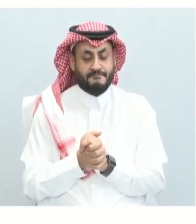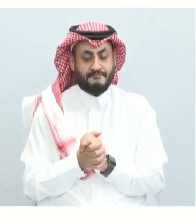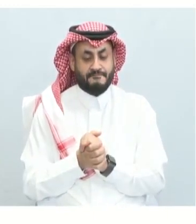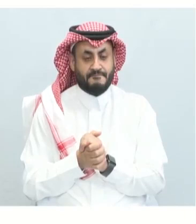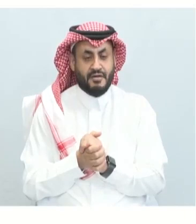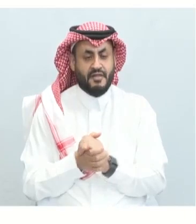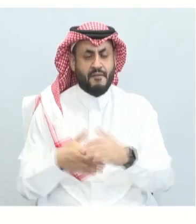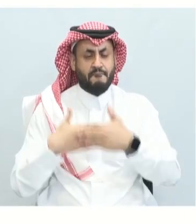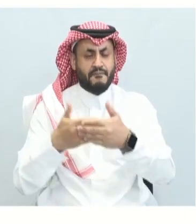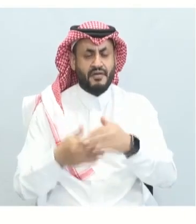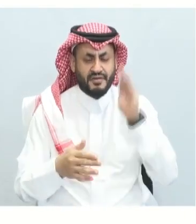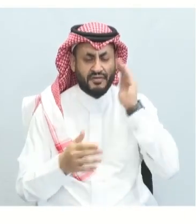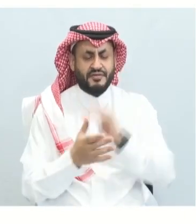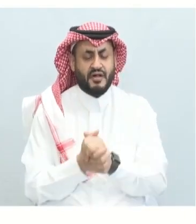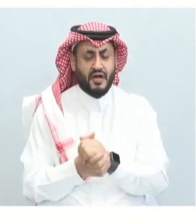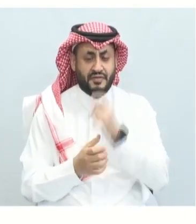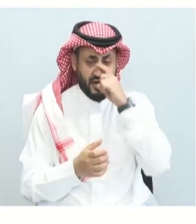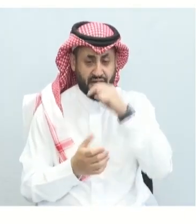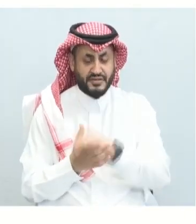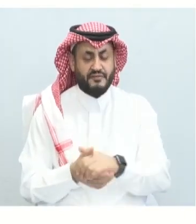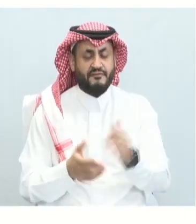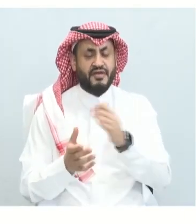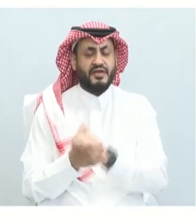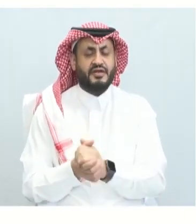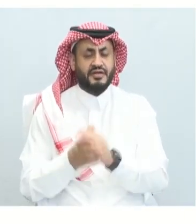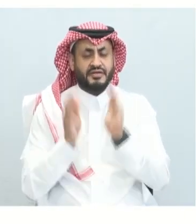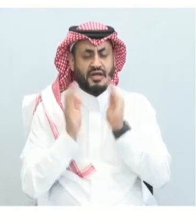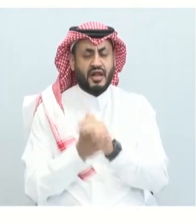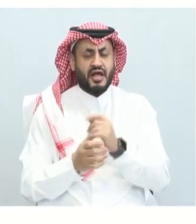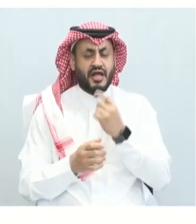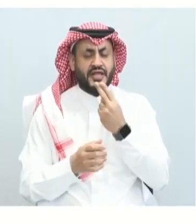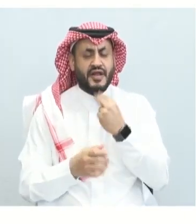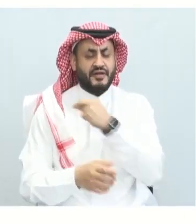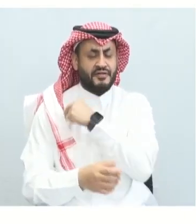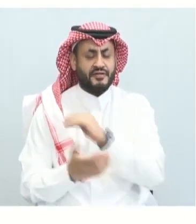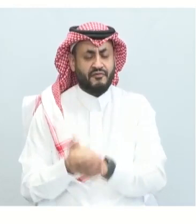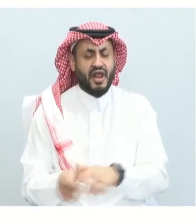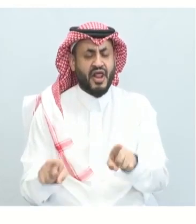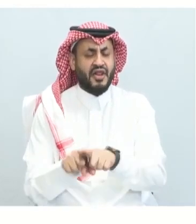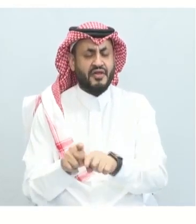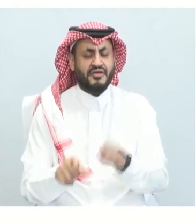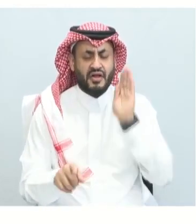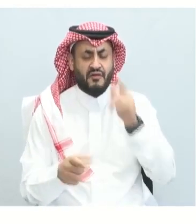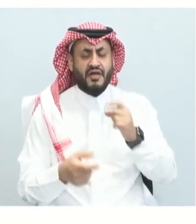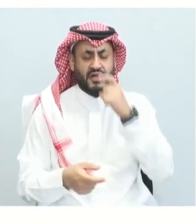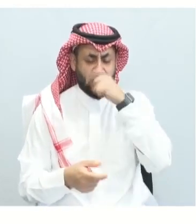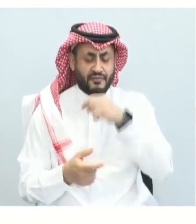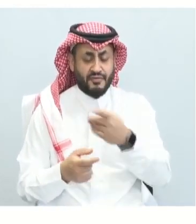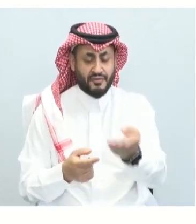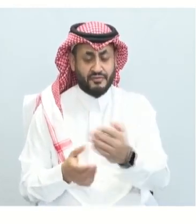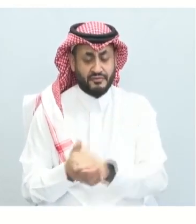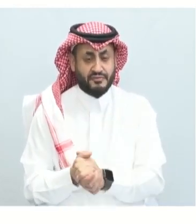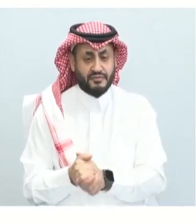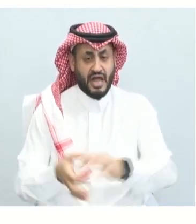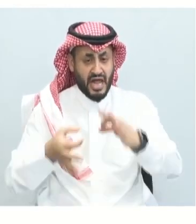الركعات موضحه في الحديث وحديث ام ام حبيبه تفعل مع الصلوات المفروضه نلاحظ انها